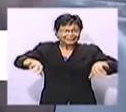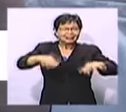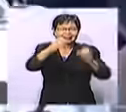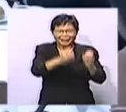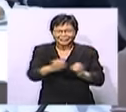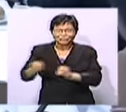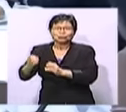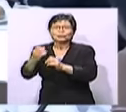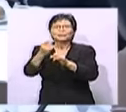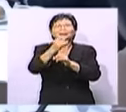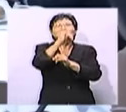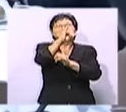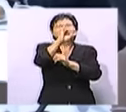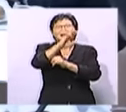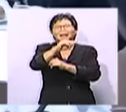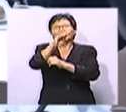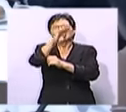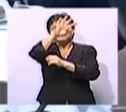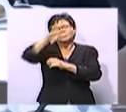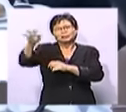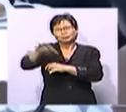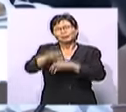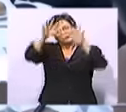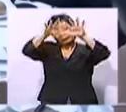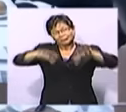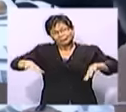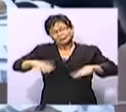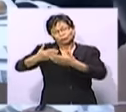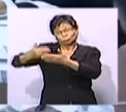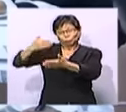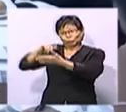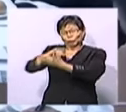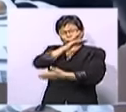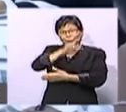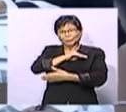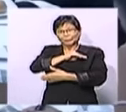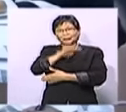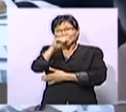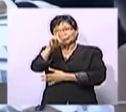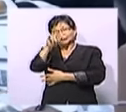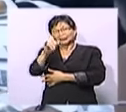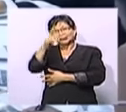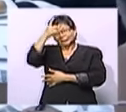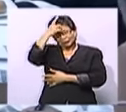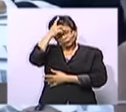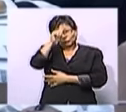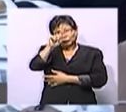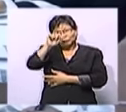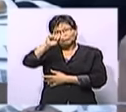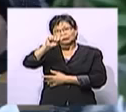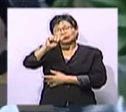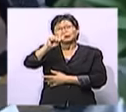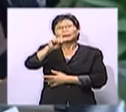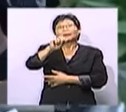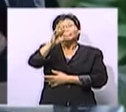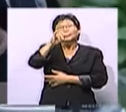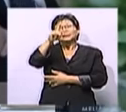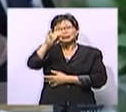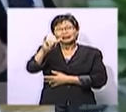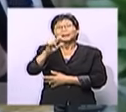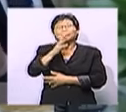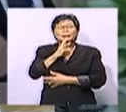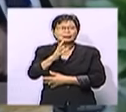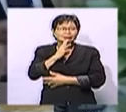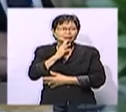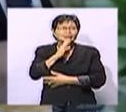Institut Penyelidikan CIMB ASEAN. Sebelum ini, Menteri Perdagangan Antarabangsa dan Industri MITI Ignatius Darrell Lee King